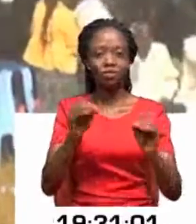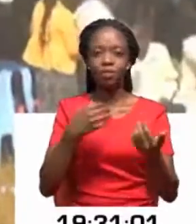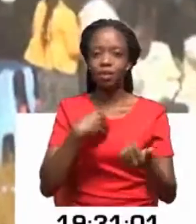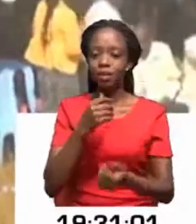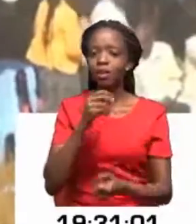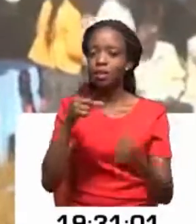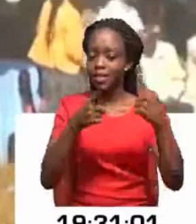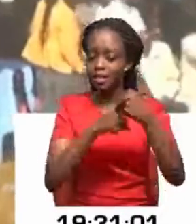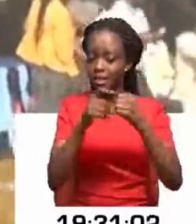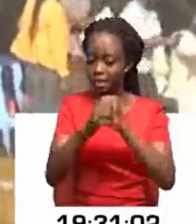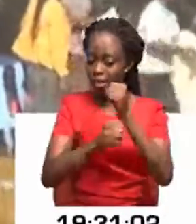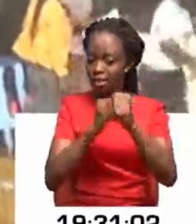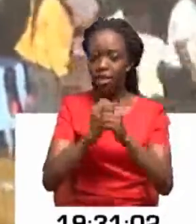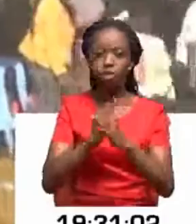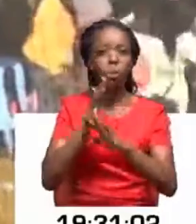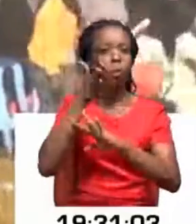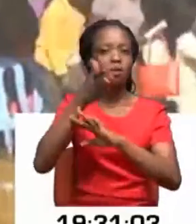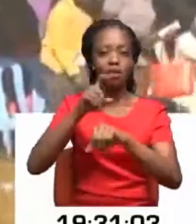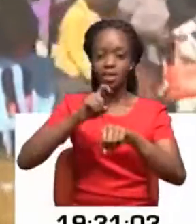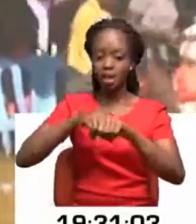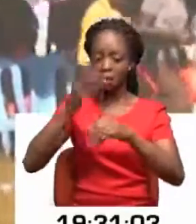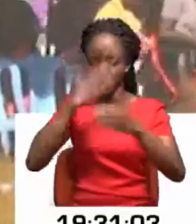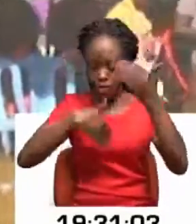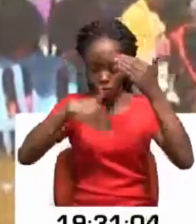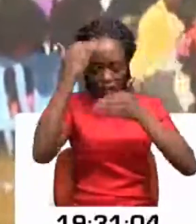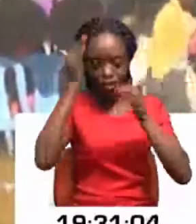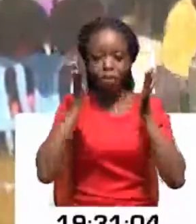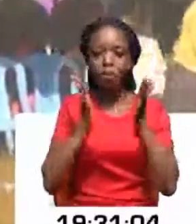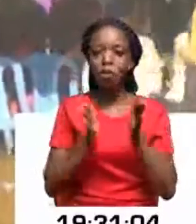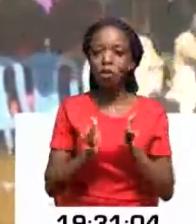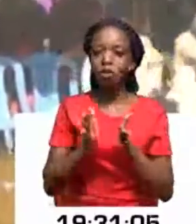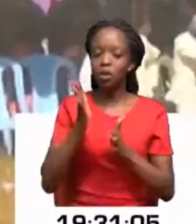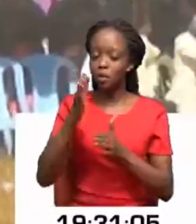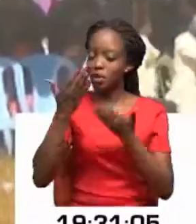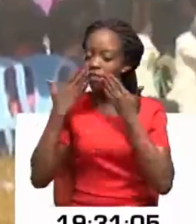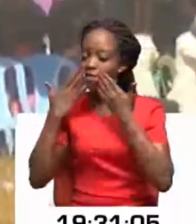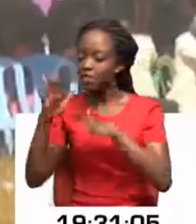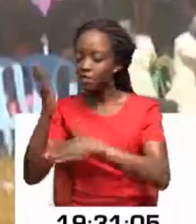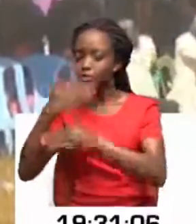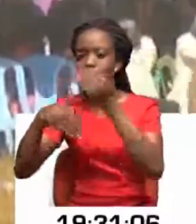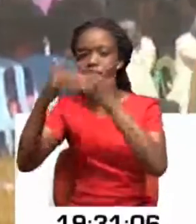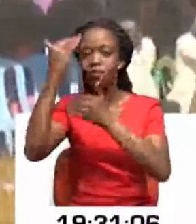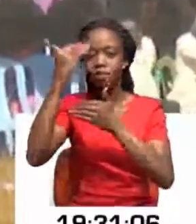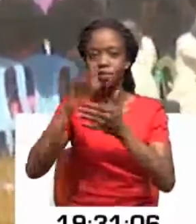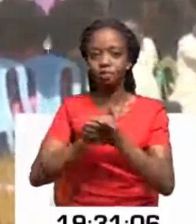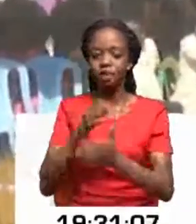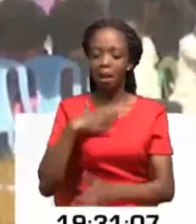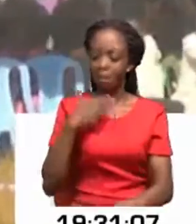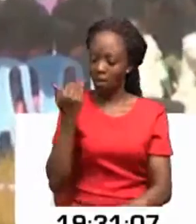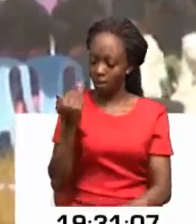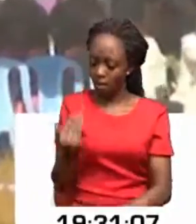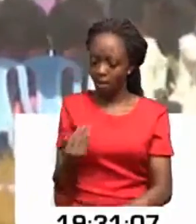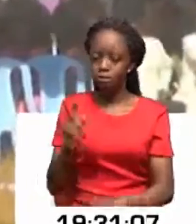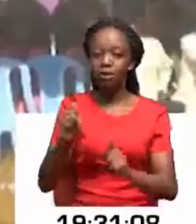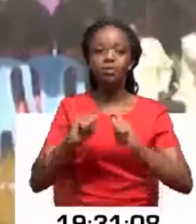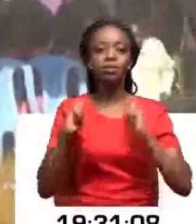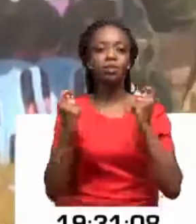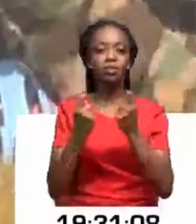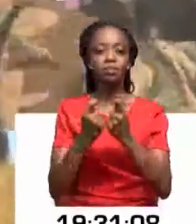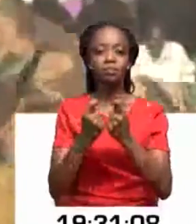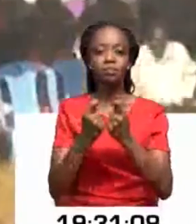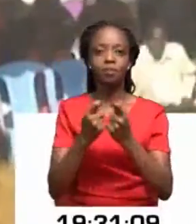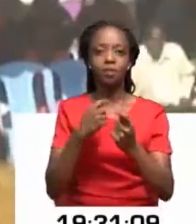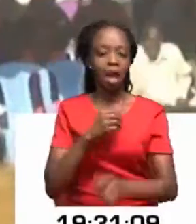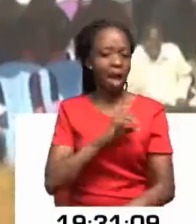6. The time I was joining university, alikuwa ametoka university. I'm the youngest in the team and I